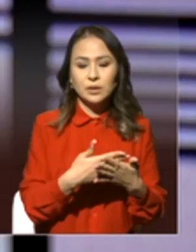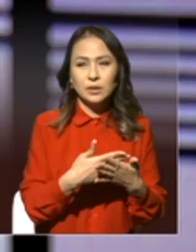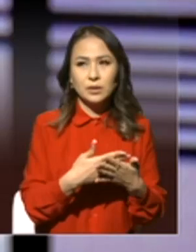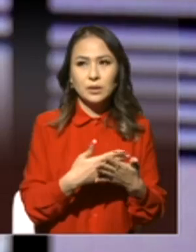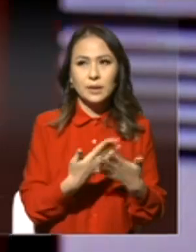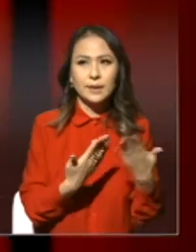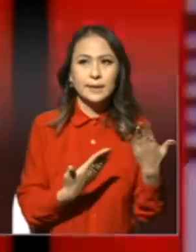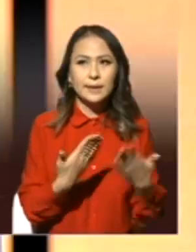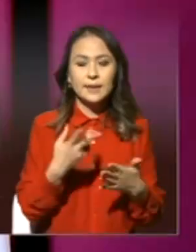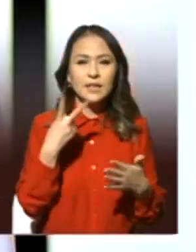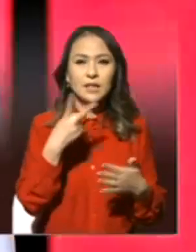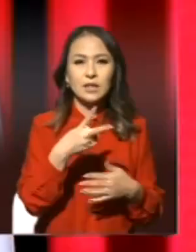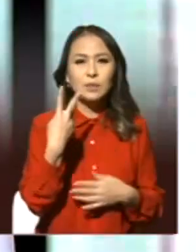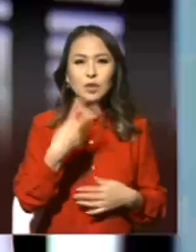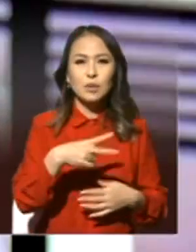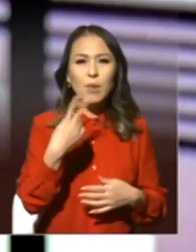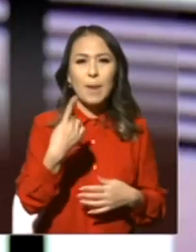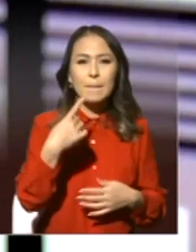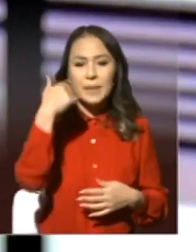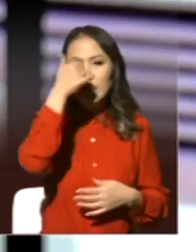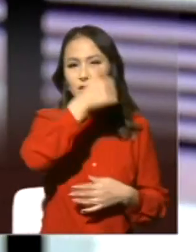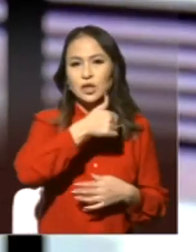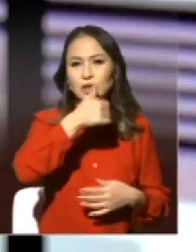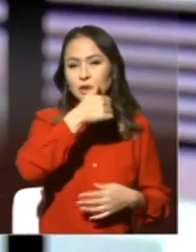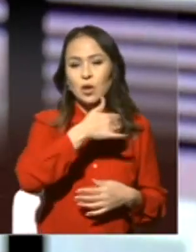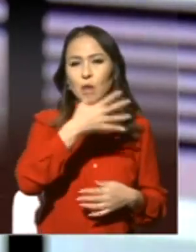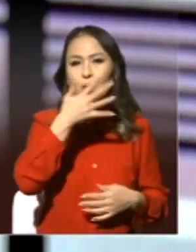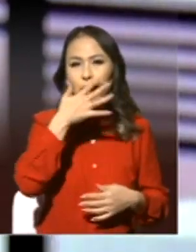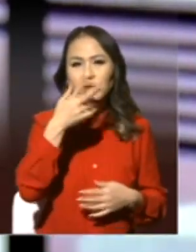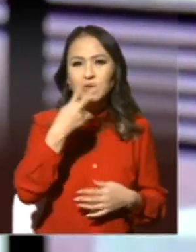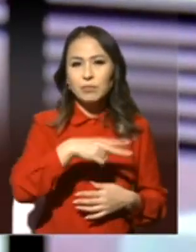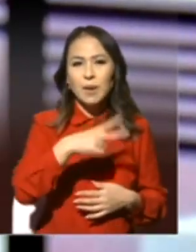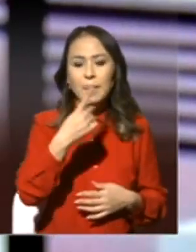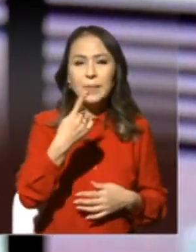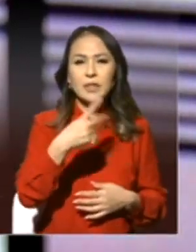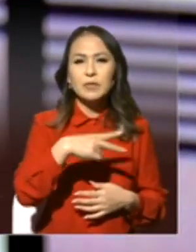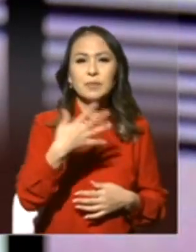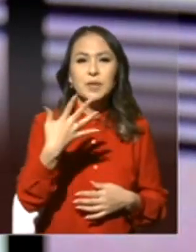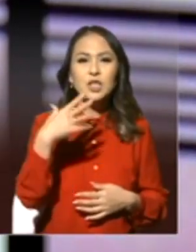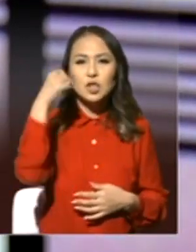келетін болсақ, 2021 жылы ұлттық 2021-2025 жылға арналған